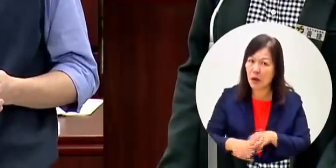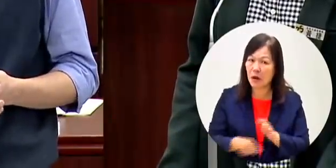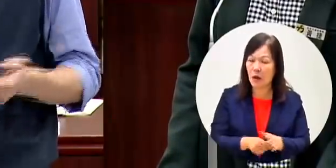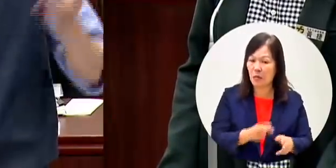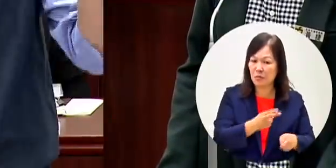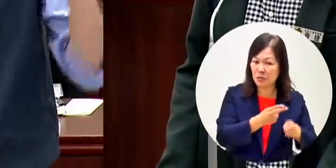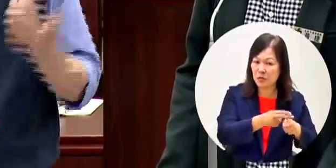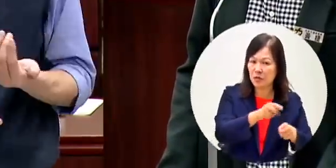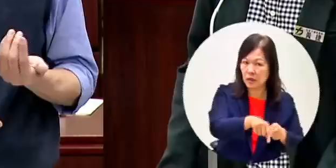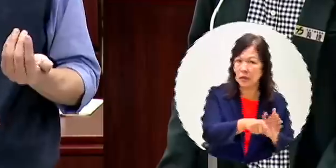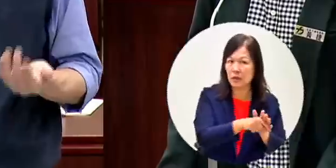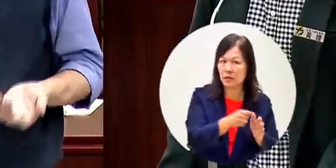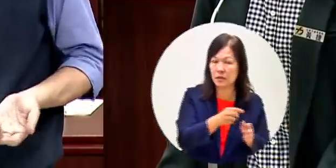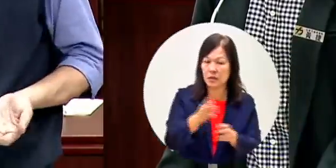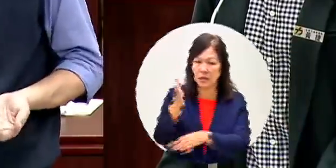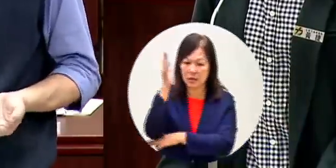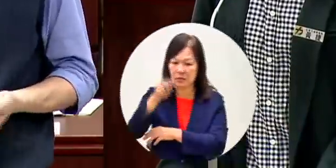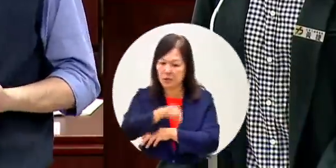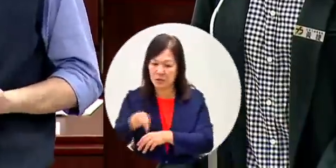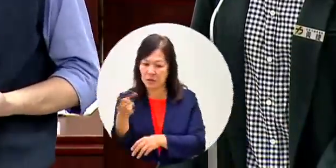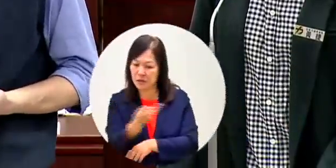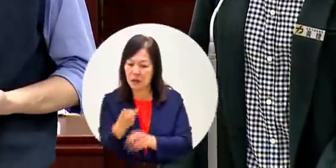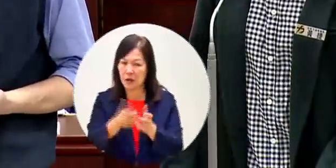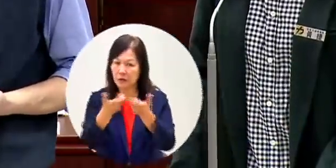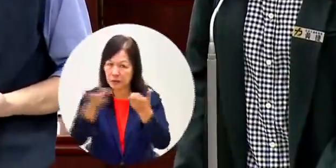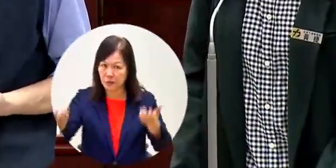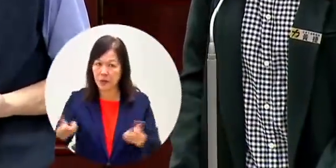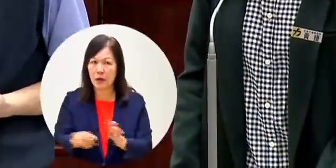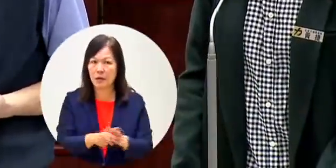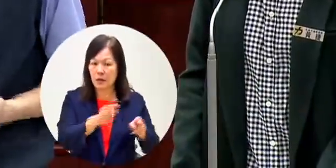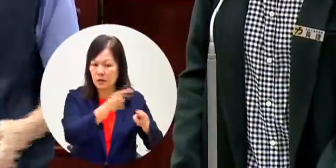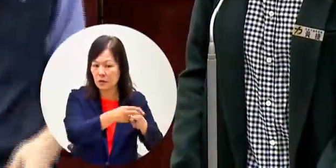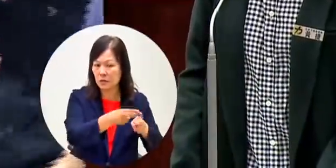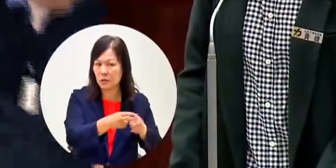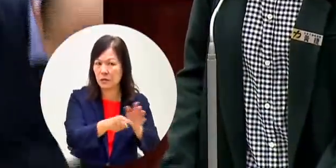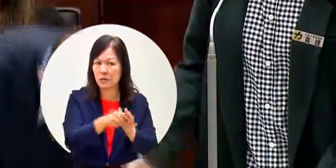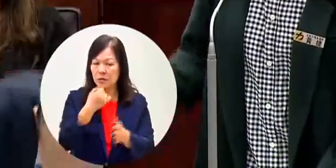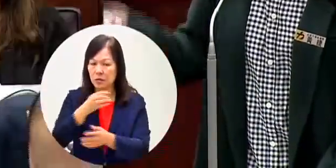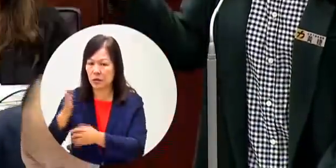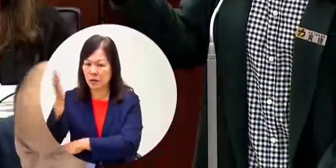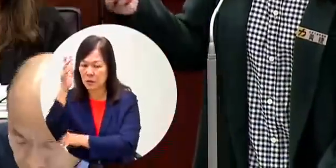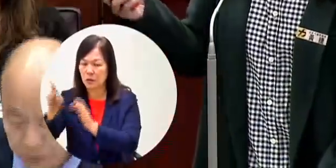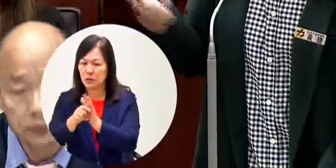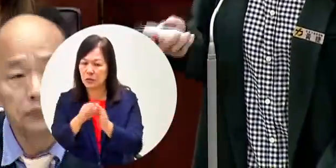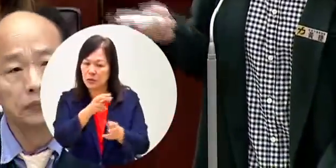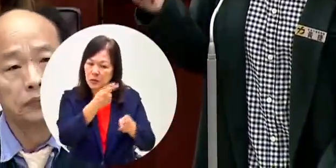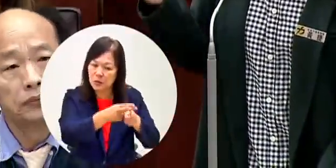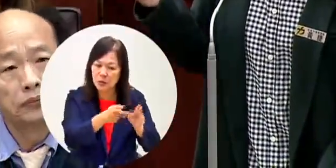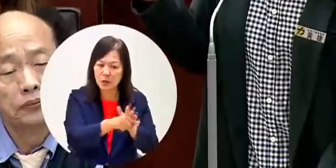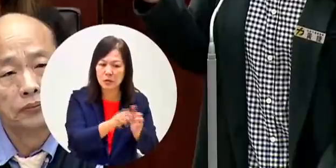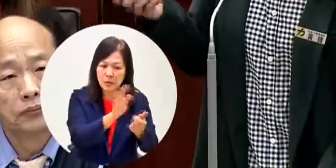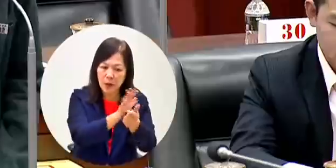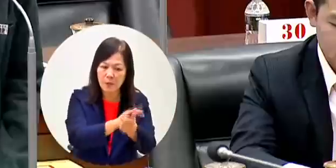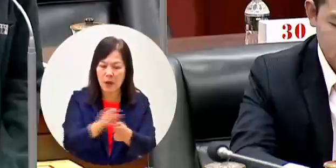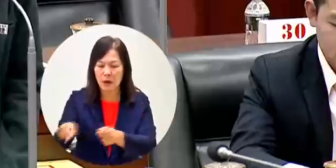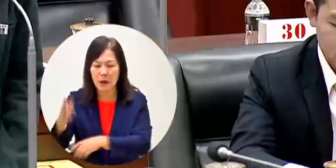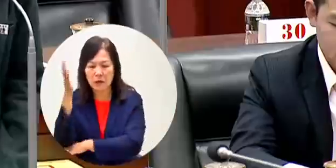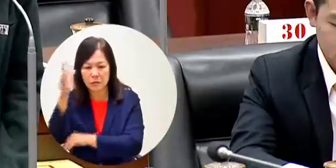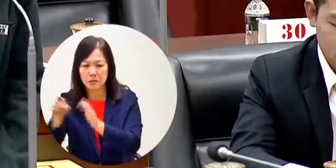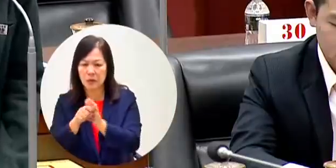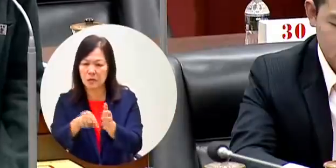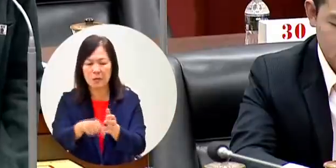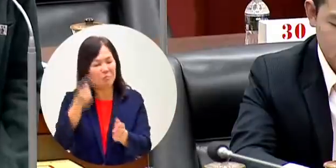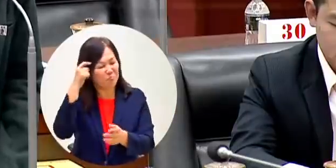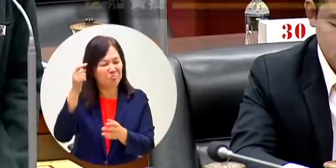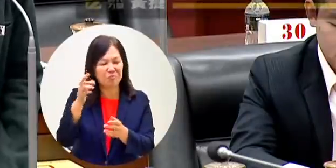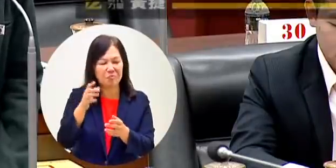政治，宗教形而上，政治是芸芸众生，所以我不支持。 没错，宗教归宗教，政治归政